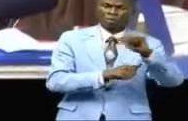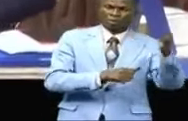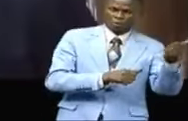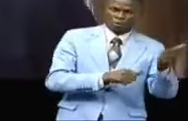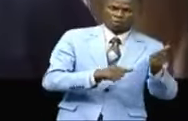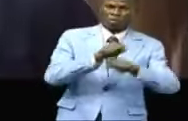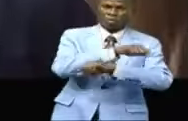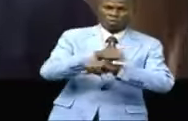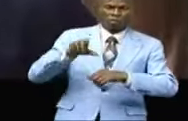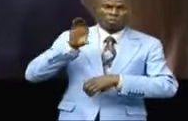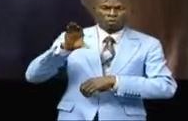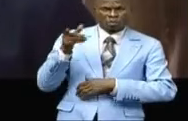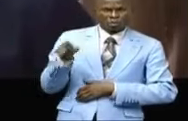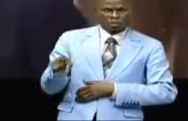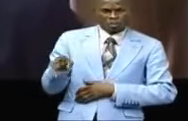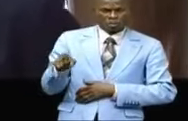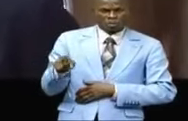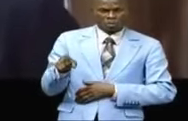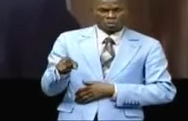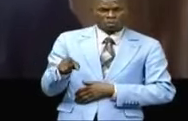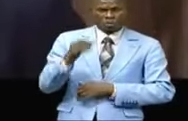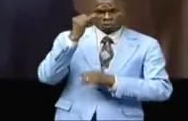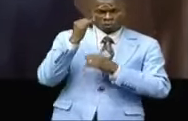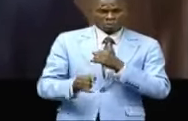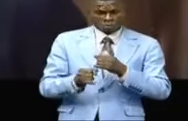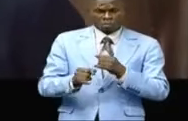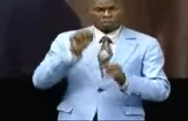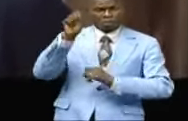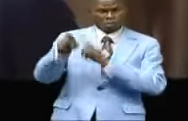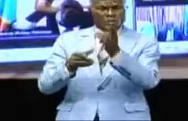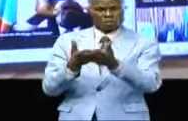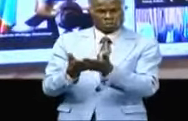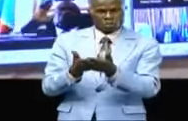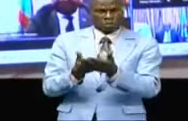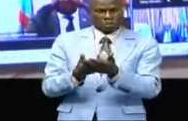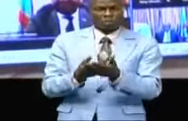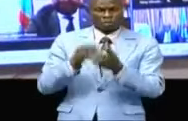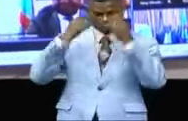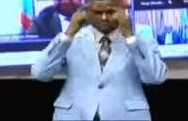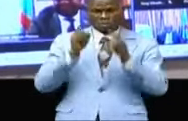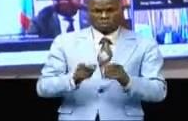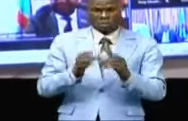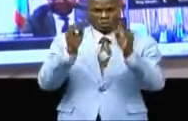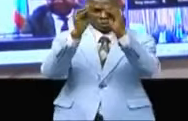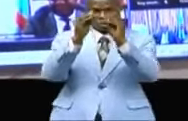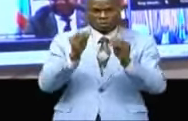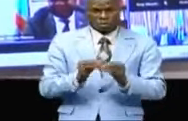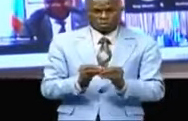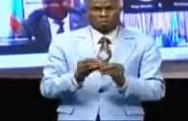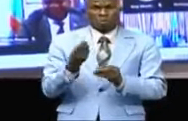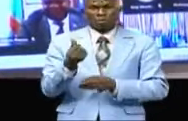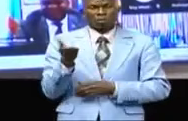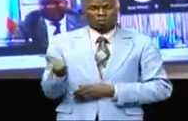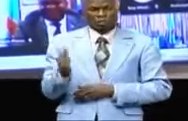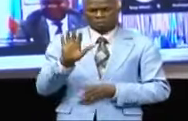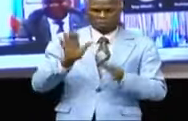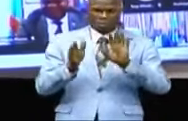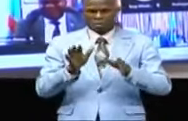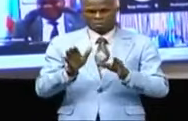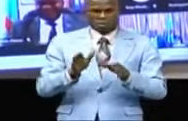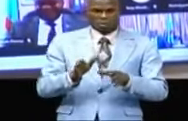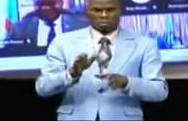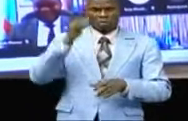cette institution bancaire. À l'issue de cet audit, il est relevé que le total des avoirs est estimé à